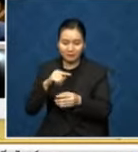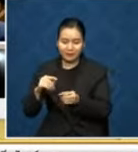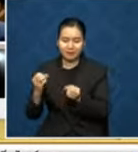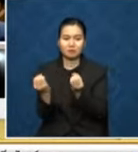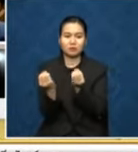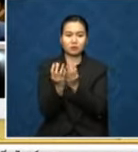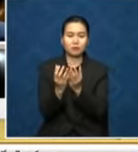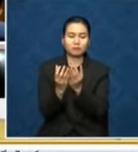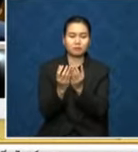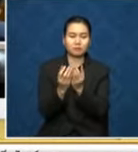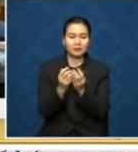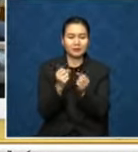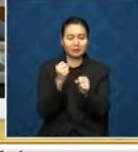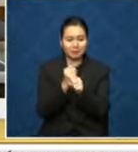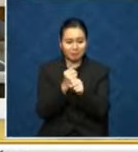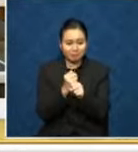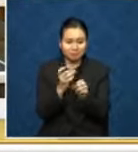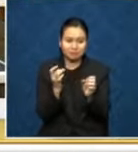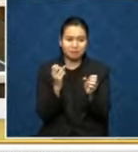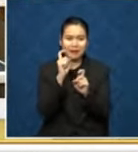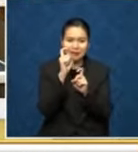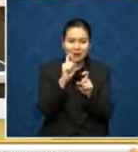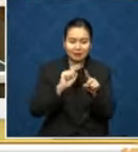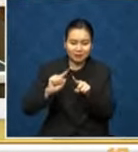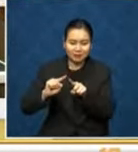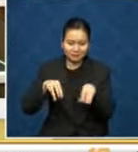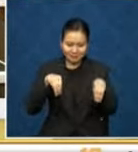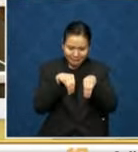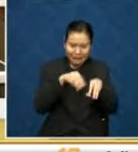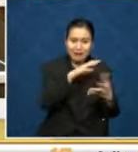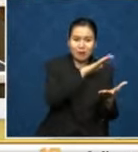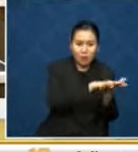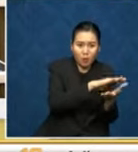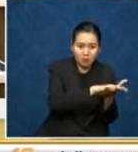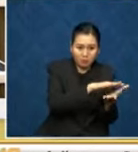วก็ที่สำคัญที่สุดก็คือมาใกล้โรงเรียนนะครับ